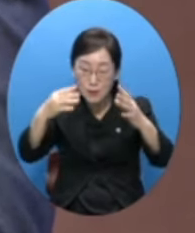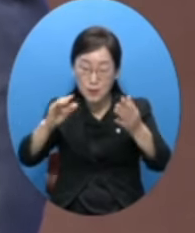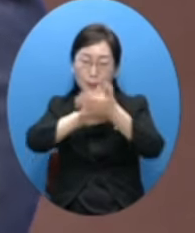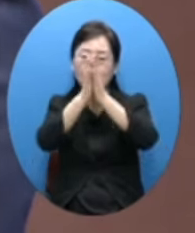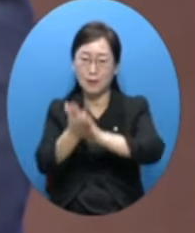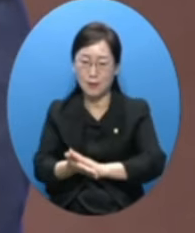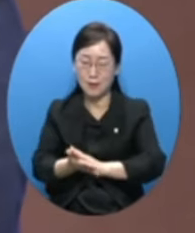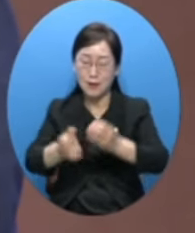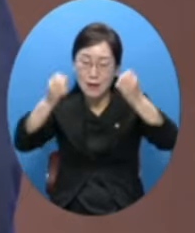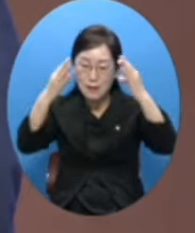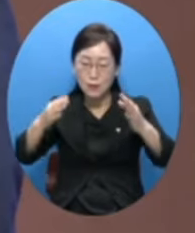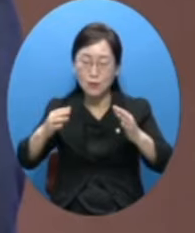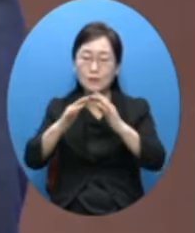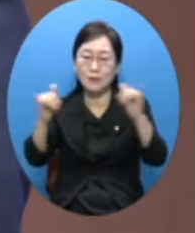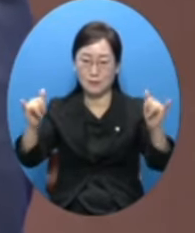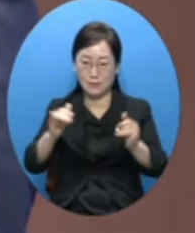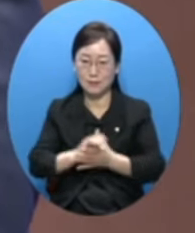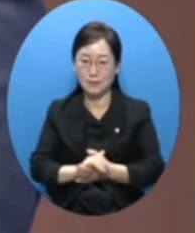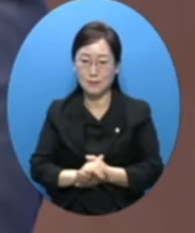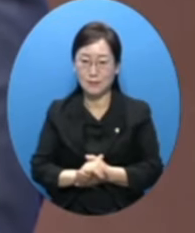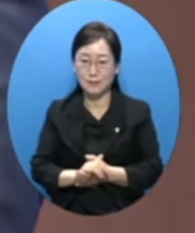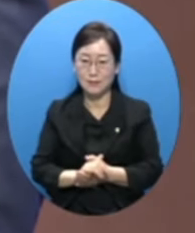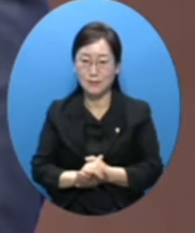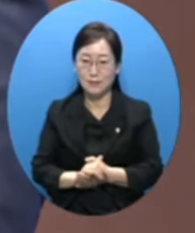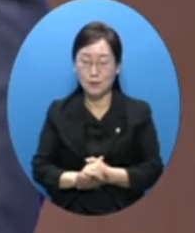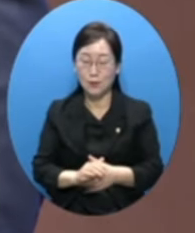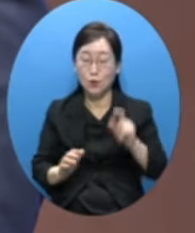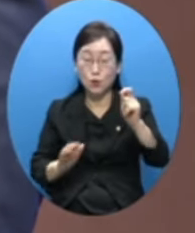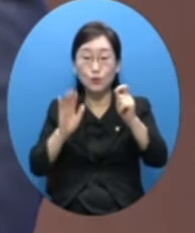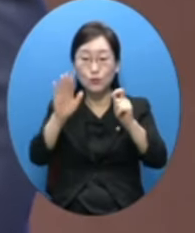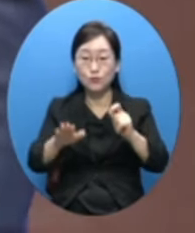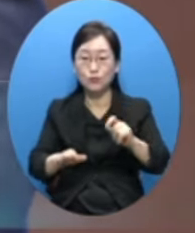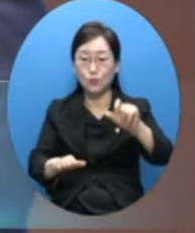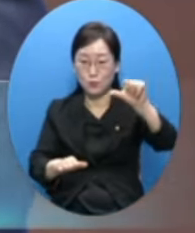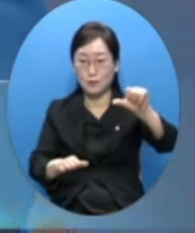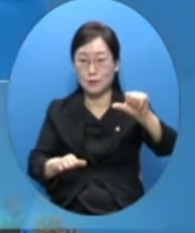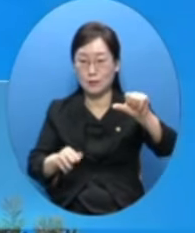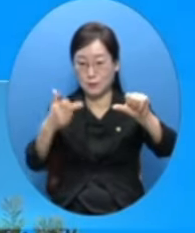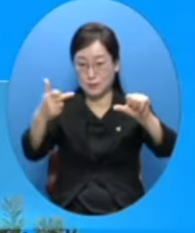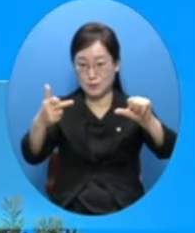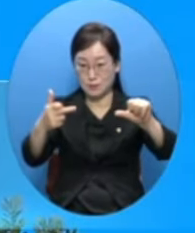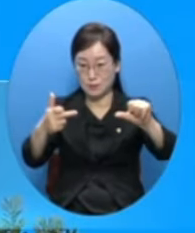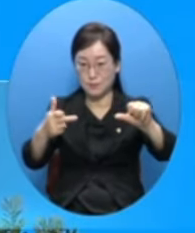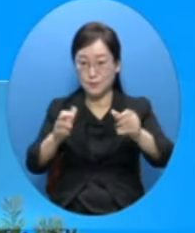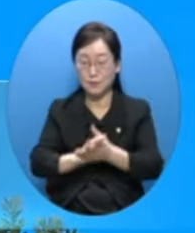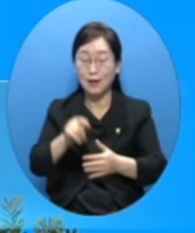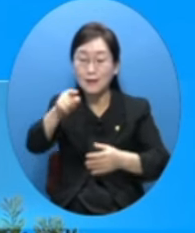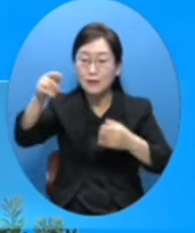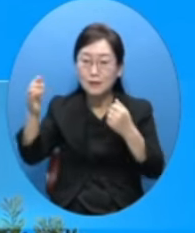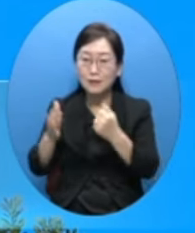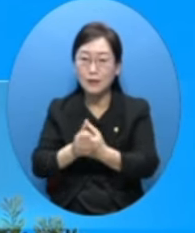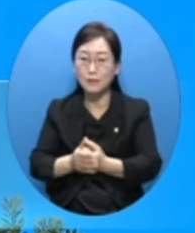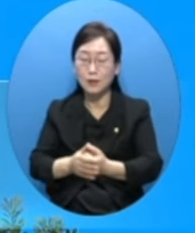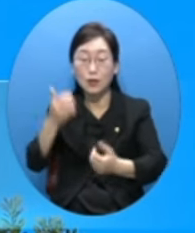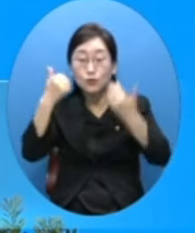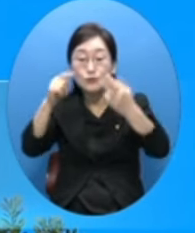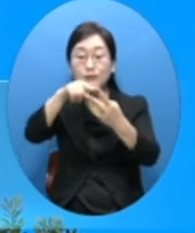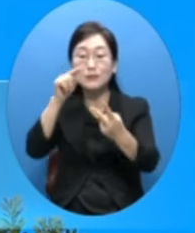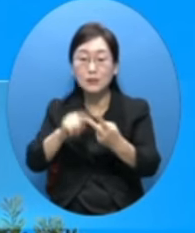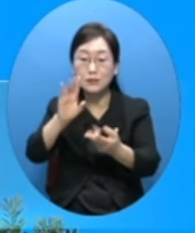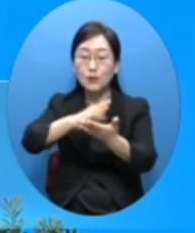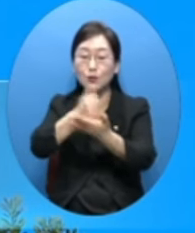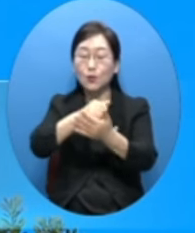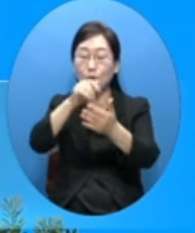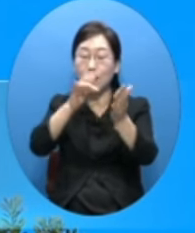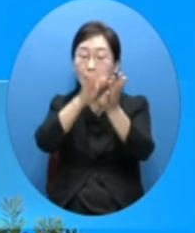새로운 피조물인 것입니다. 고린도후서 5장 10절에 이와 같은 위대한 선언이 있습니다. 그런즉 누구든지 그리스도